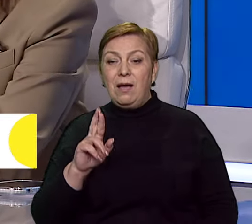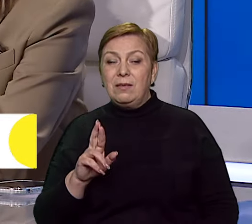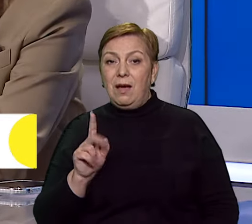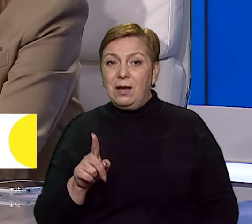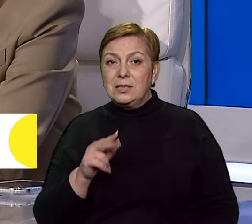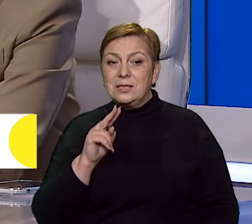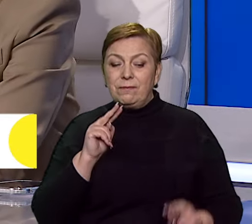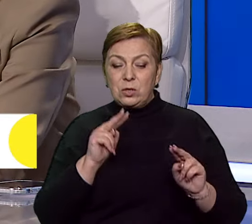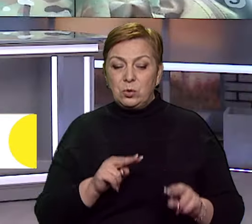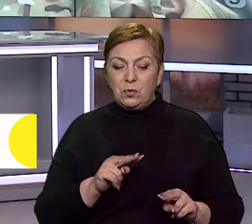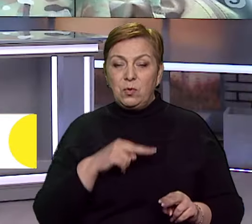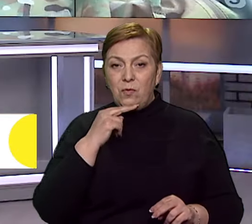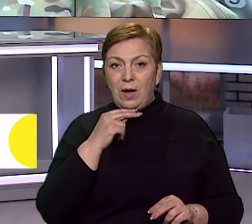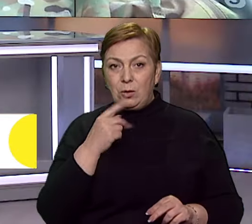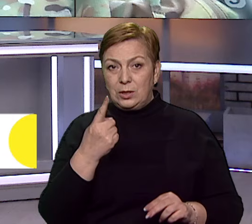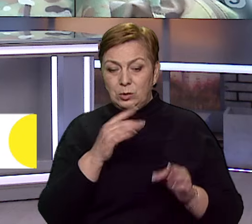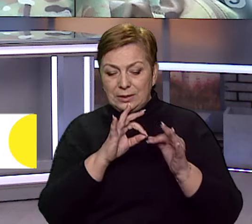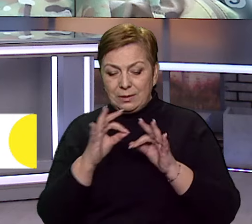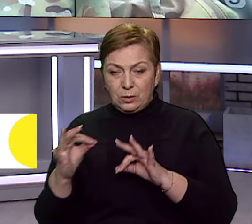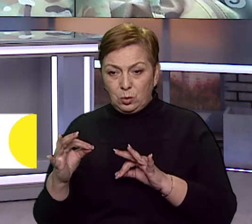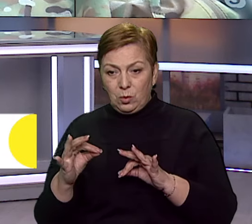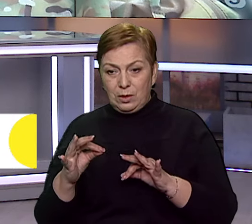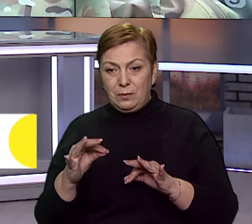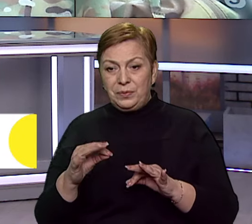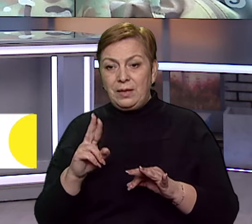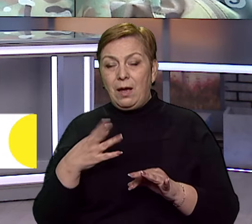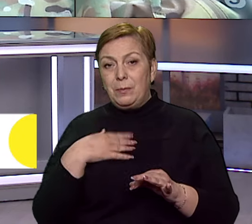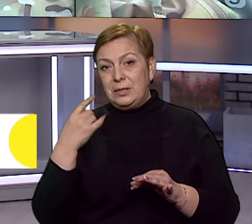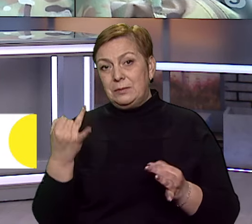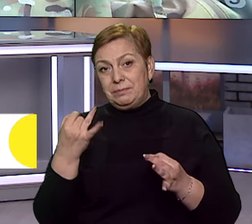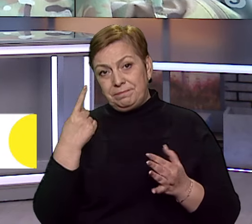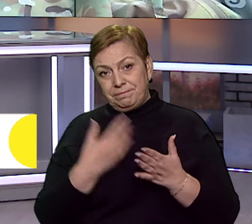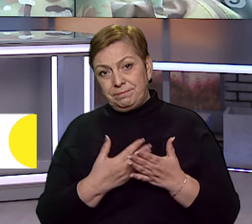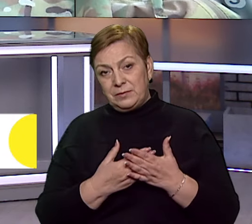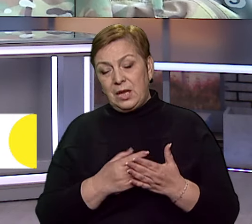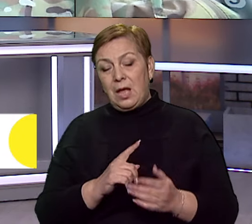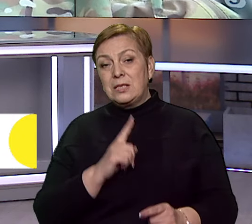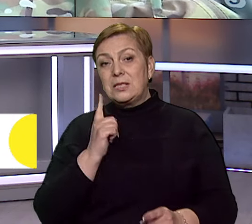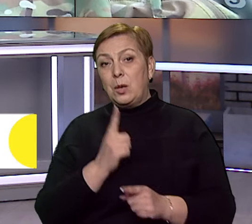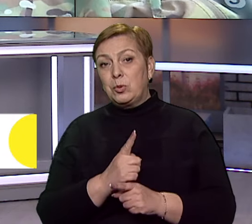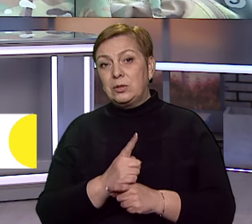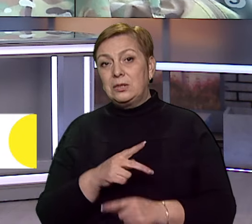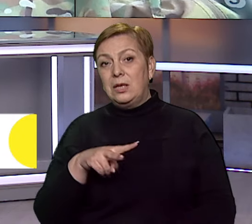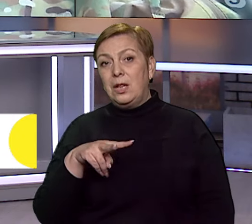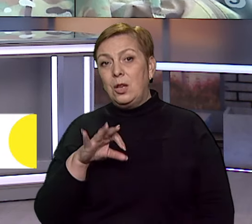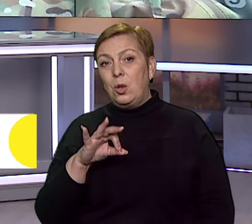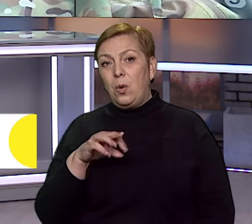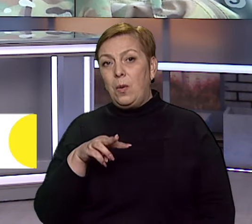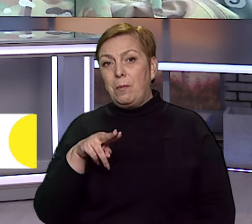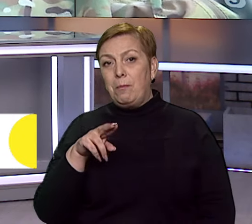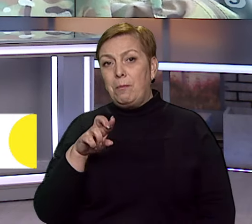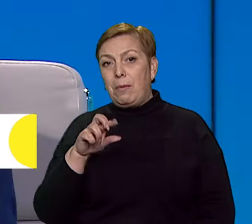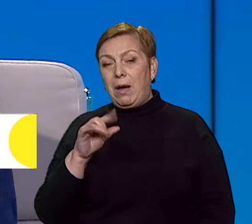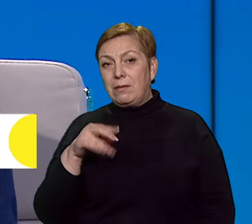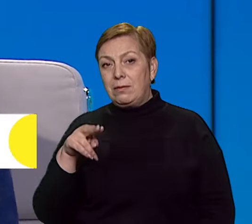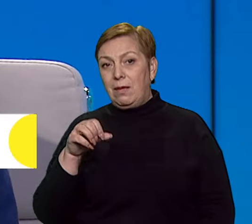один рядок вашої петиції. Це важливо, як мені видається. Заборонити ломбардам приймати дрони та тепловізори та інші